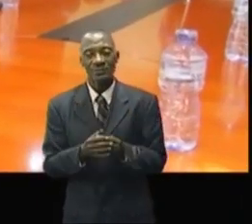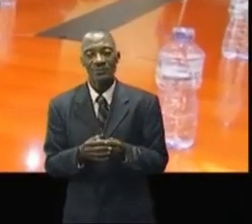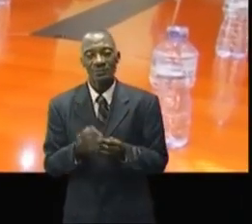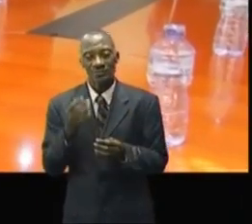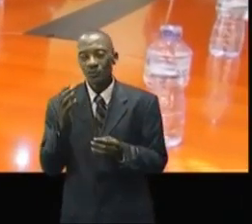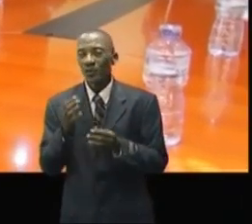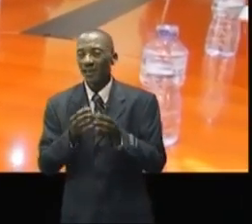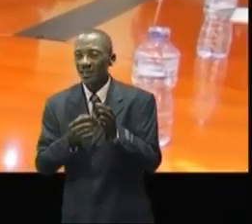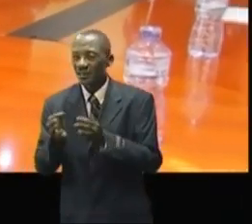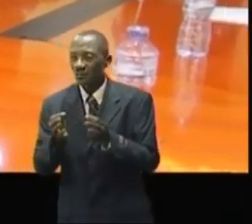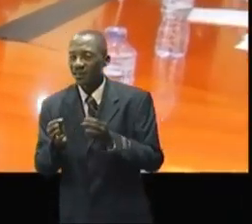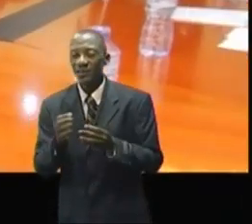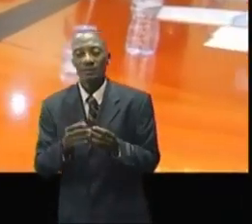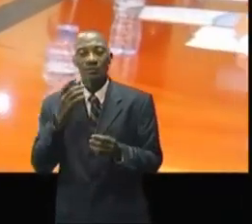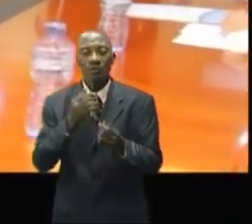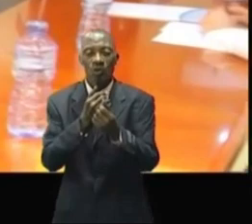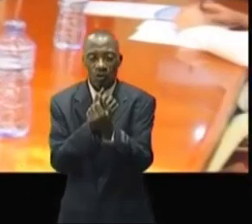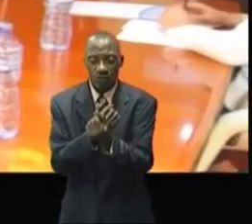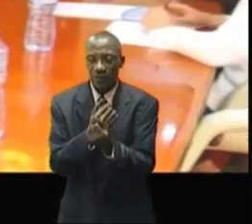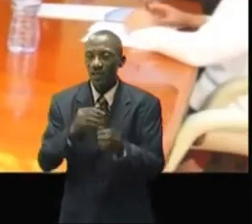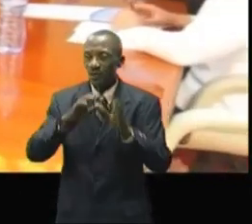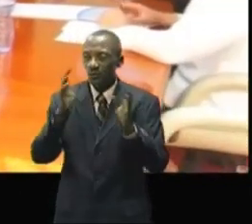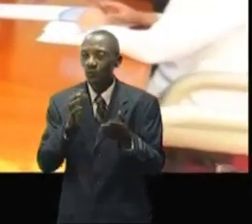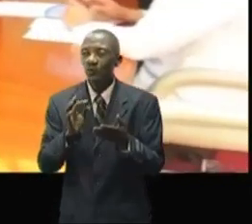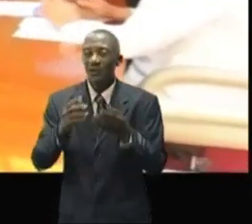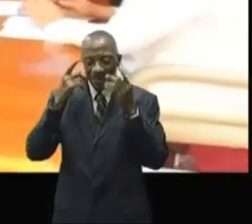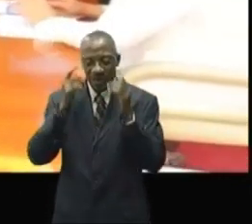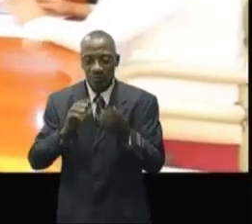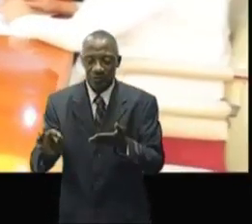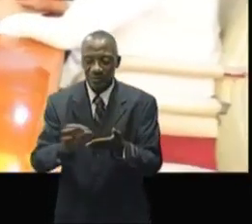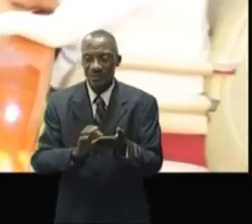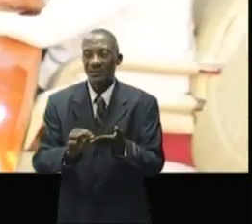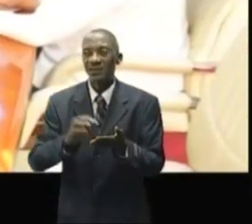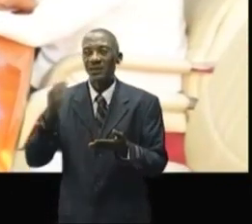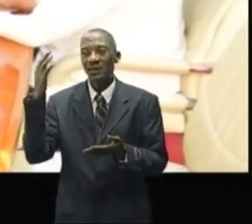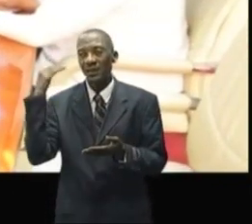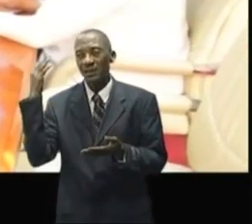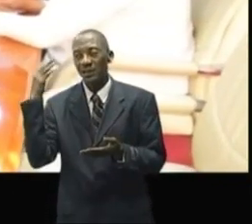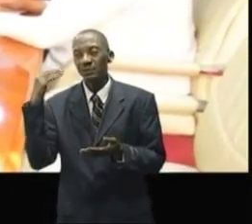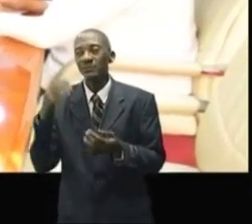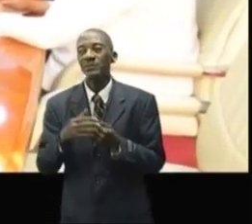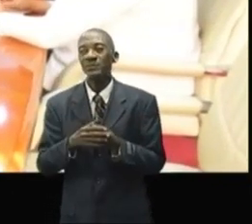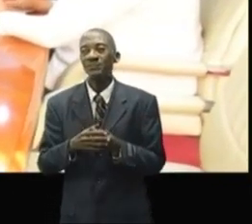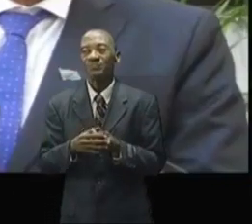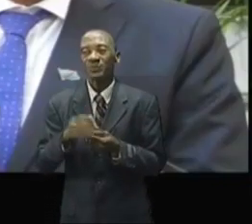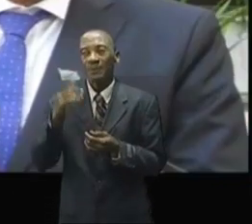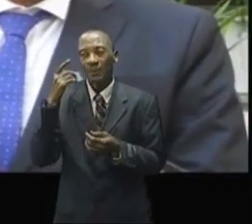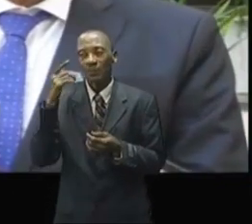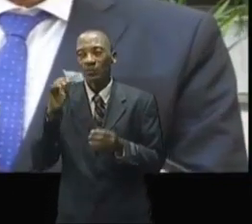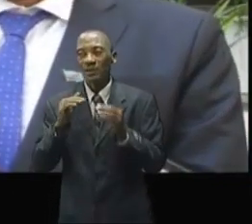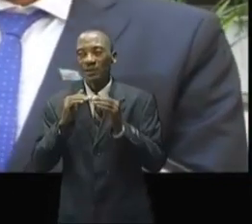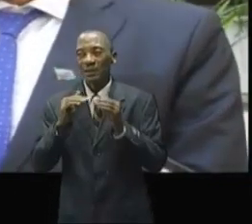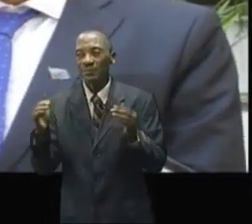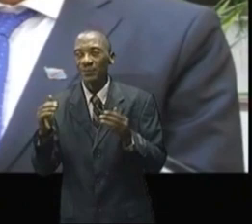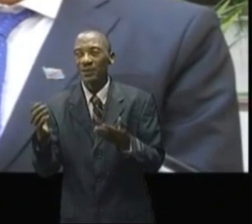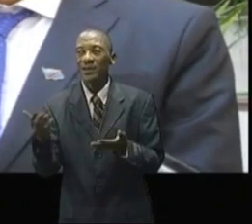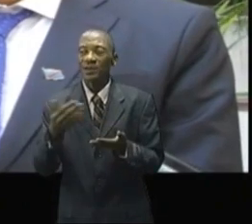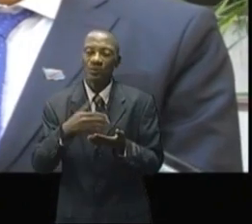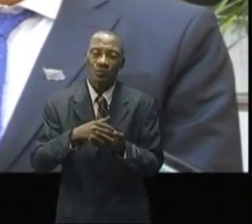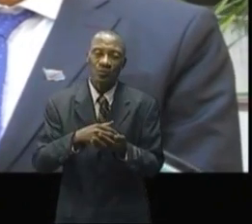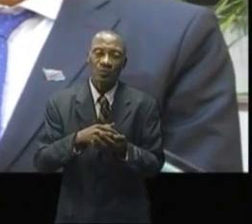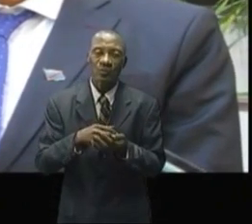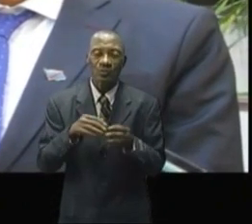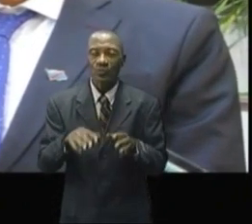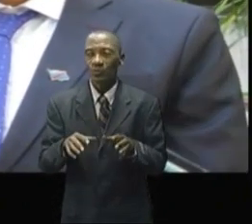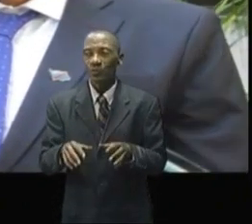adjointe Julienne Lusenge. L'objet de cette visite, c'est d'échanger ensemble